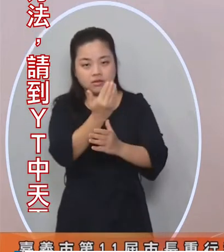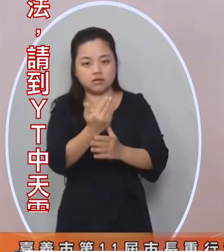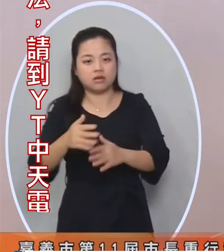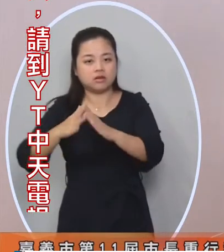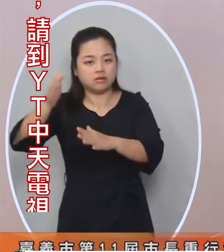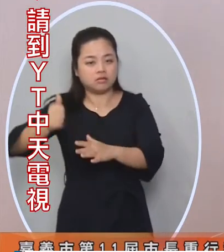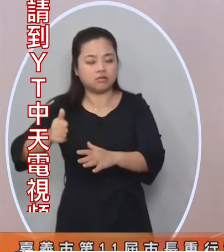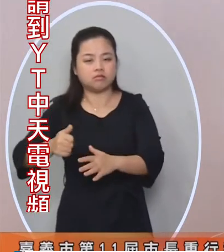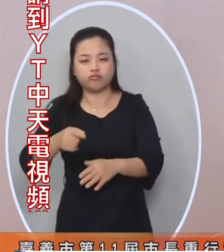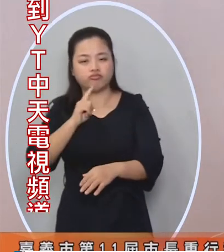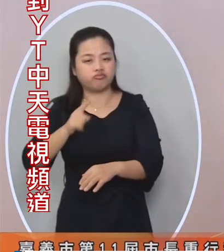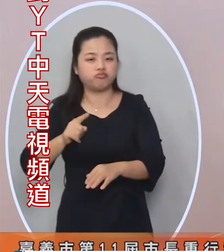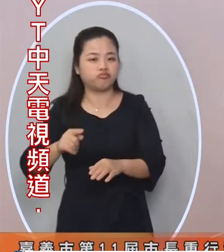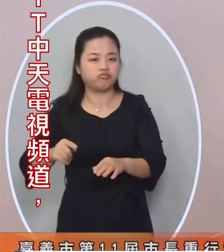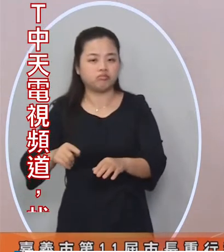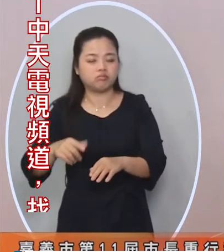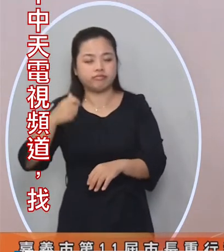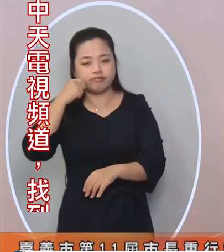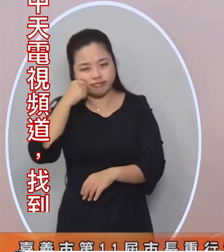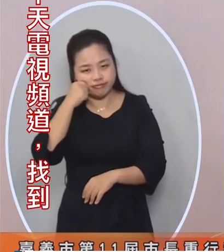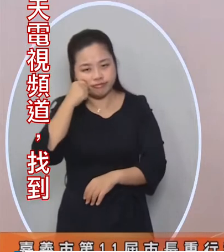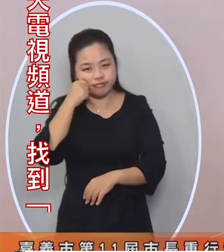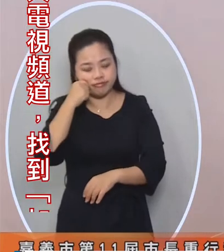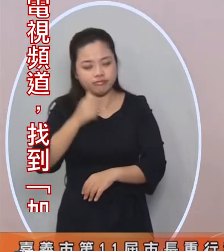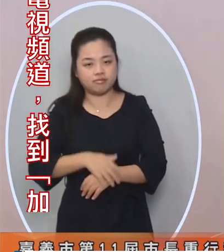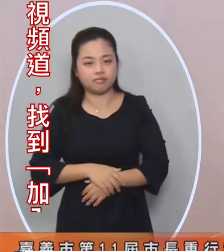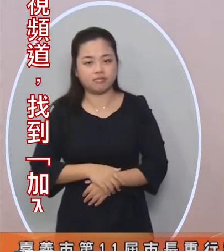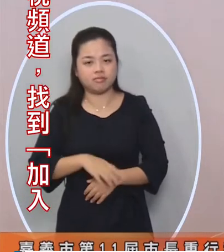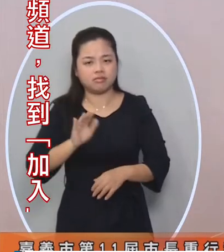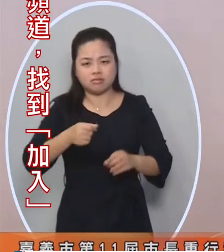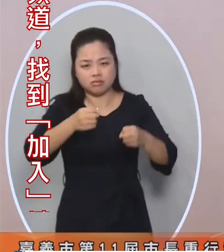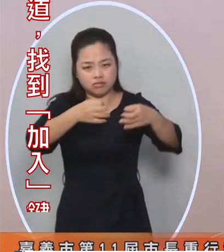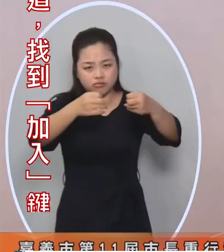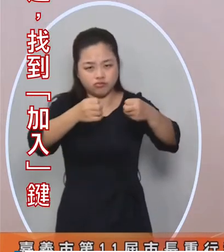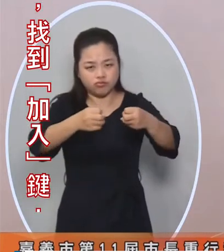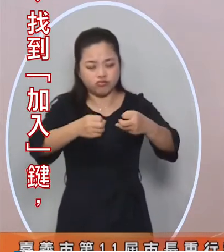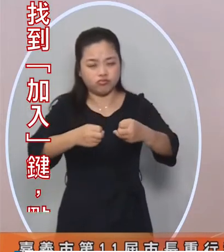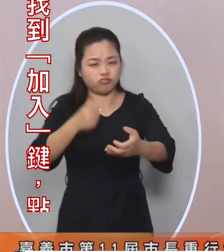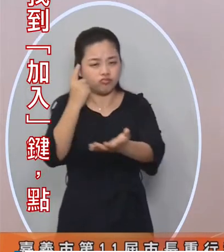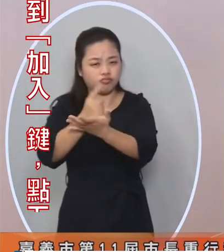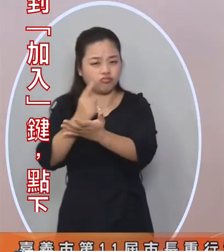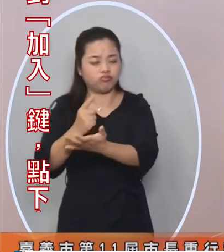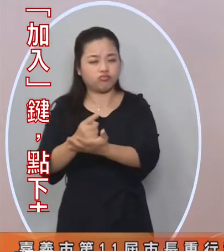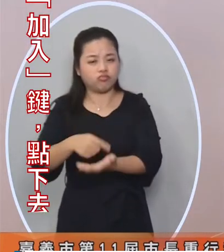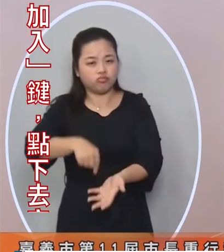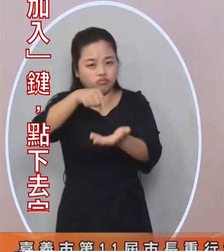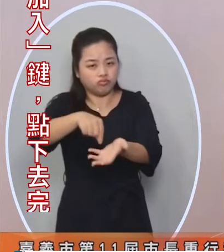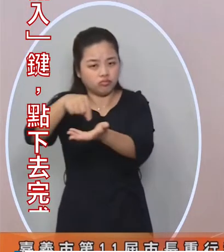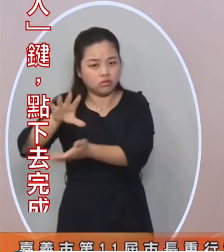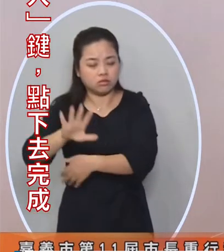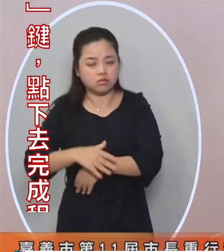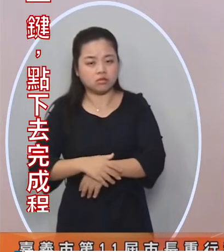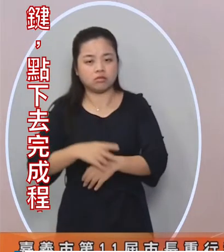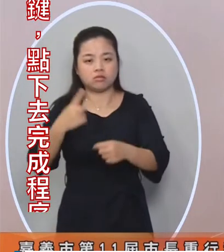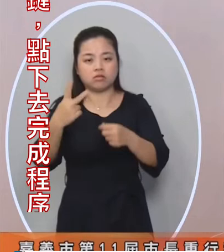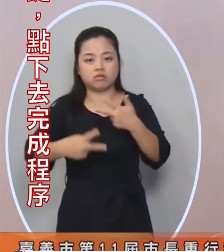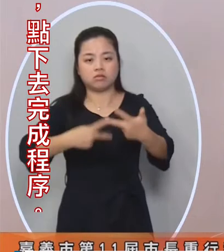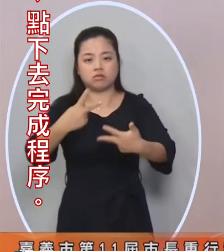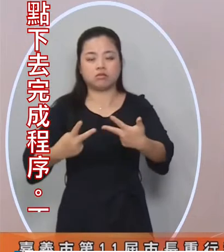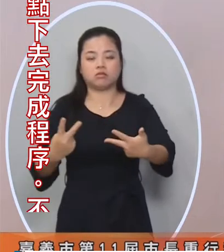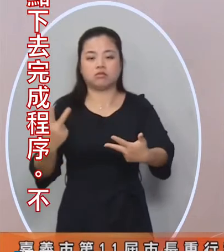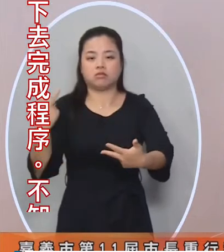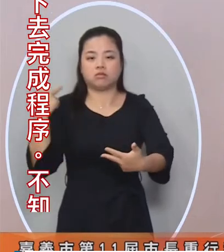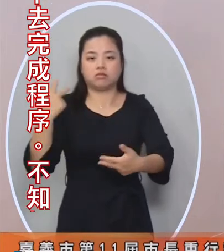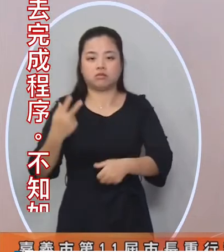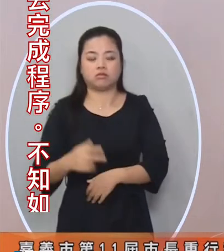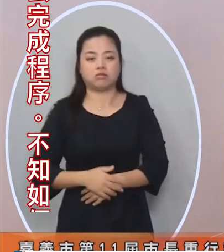讲，伊无要对，吼、哦，伊讲有困难。但是直直讲，直直讲，市民直直反映，直直反映，吼、哦，啊，伫两礼拜前，咱议